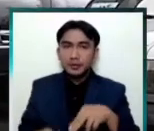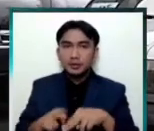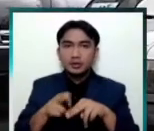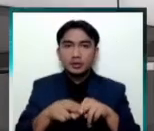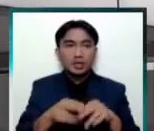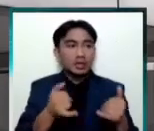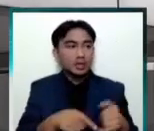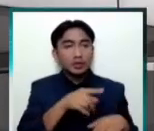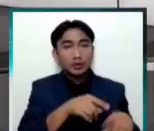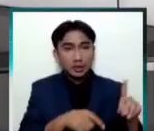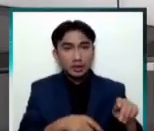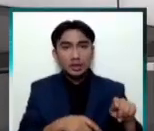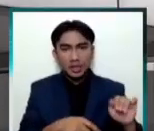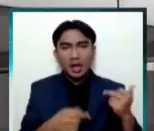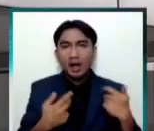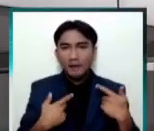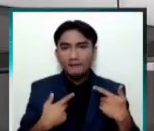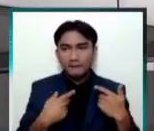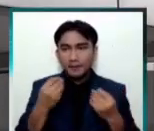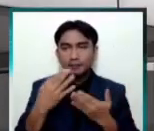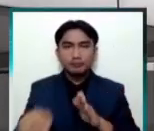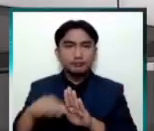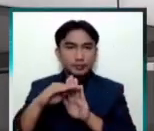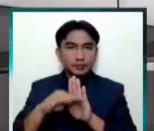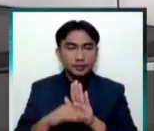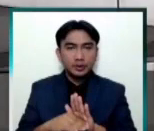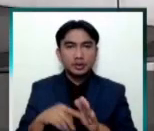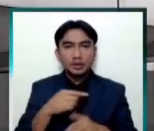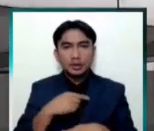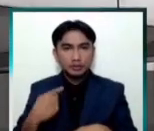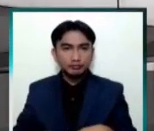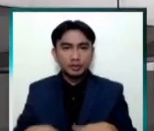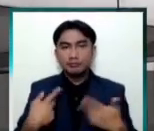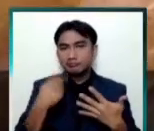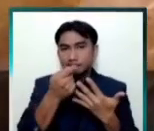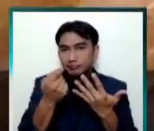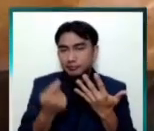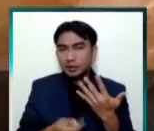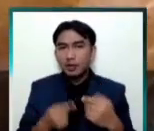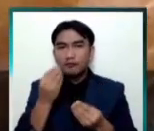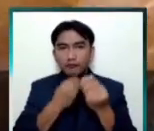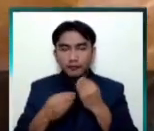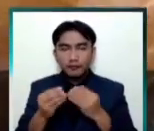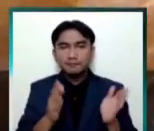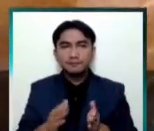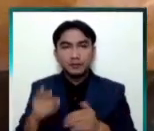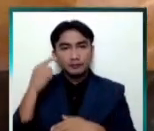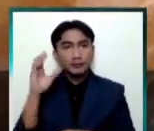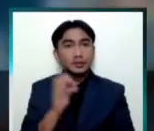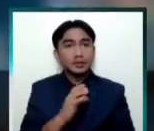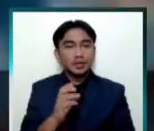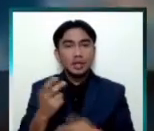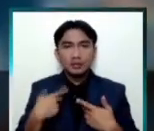and Industry, ang ilang manufacturers ng Christmas ham, mayonnaise at sandwich spread. Ang dahilan nila ang pagtaas ng logistics